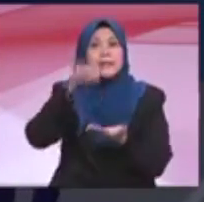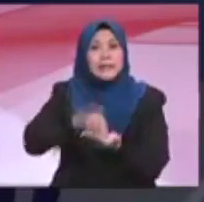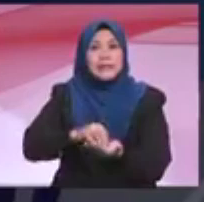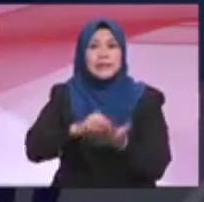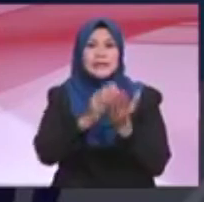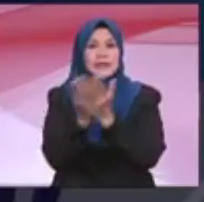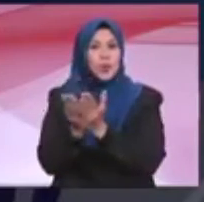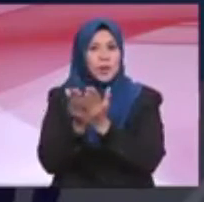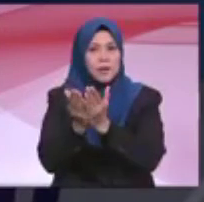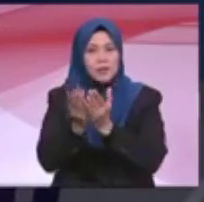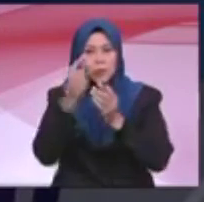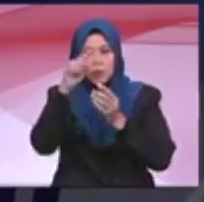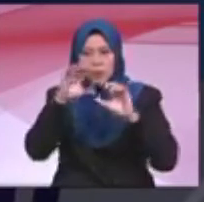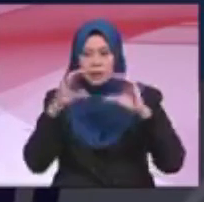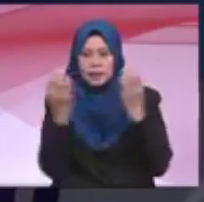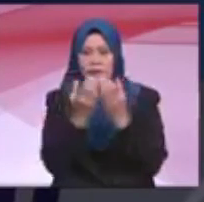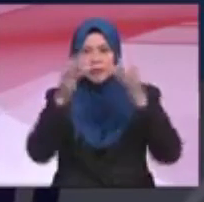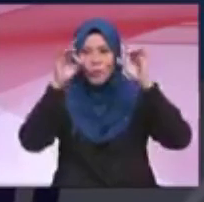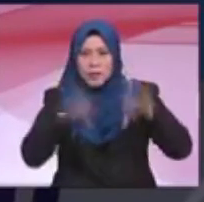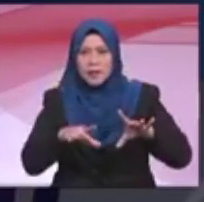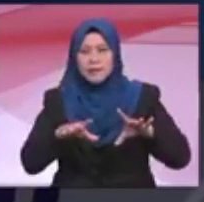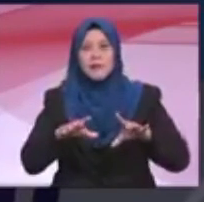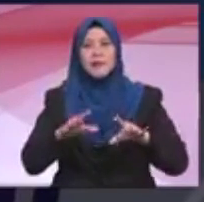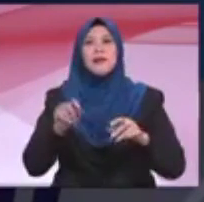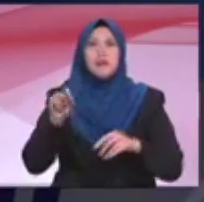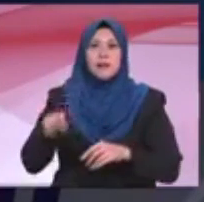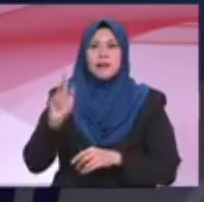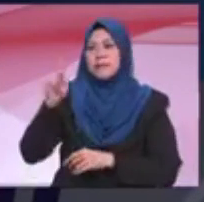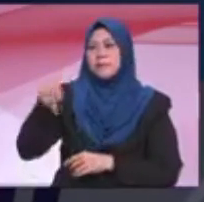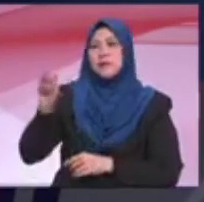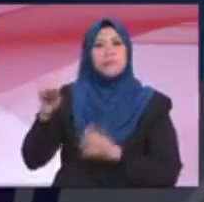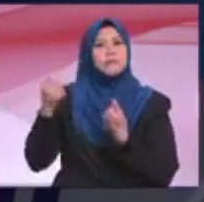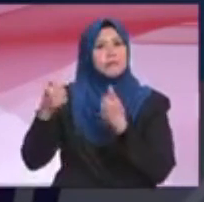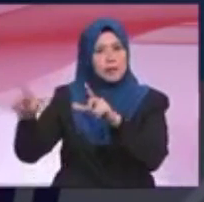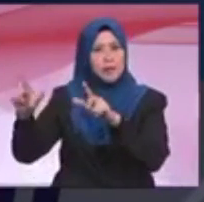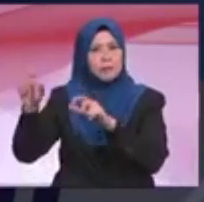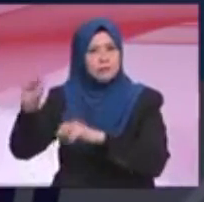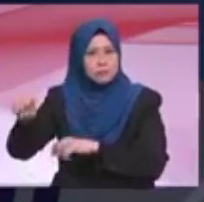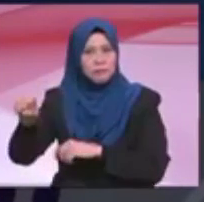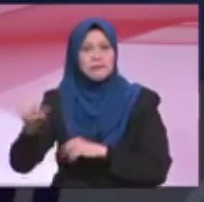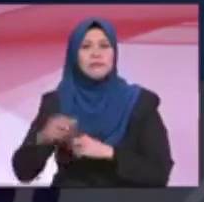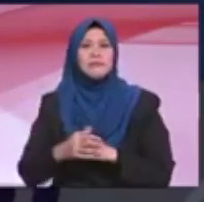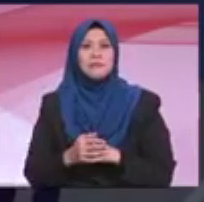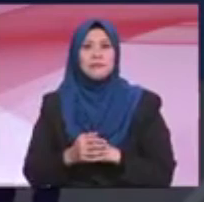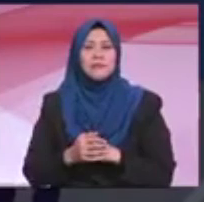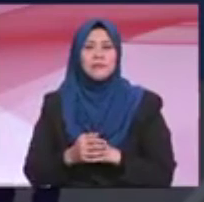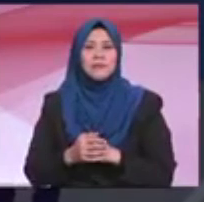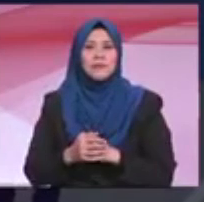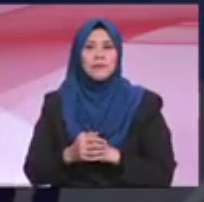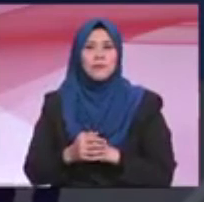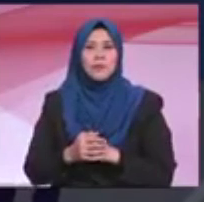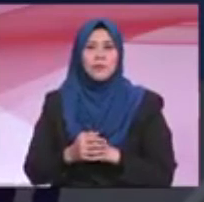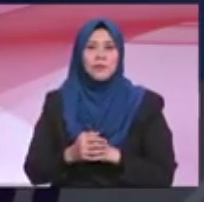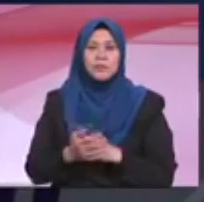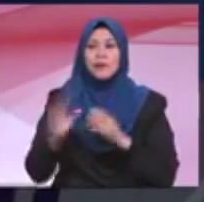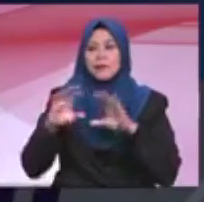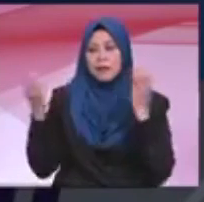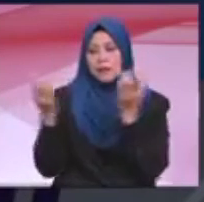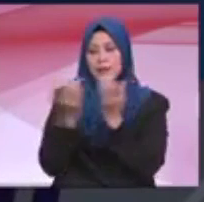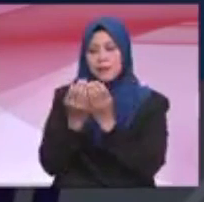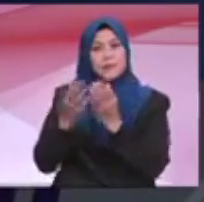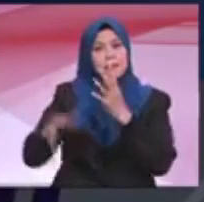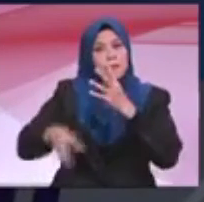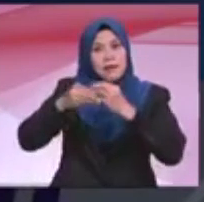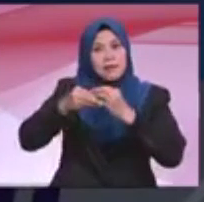murid-murid kelas peperiksaan, kita akan benarkan. Jadi kita akan benarkan sebarang kelas